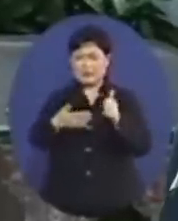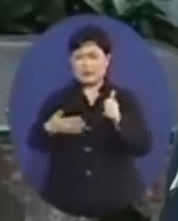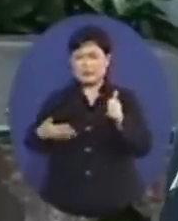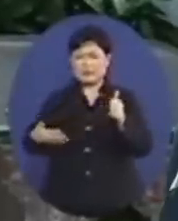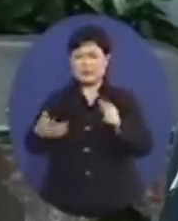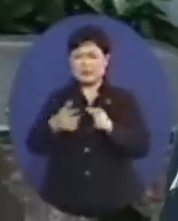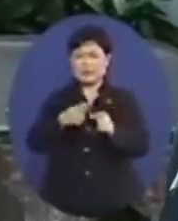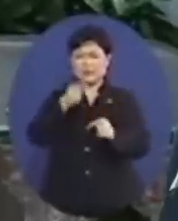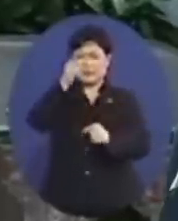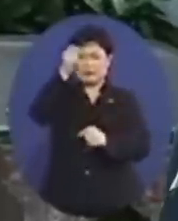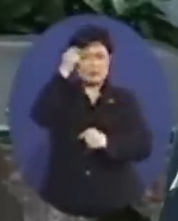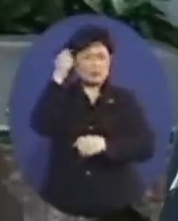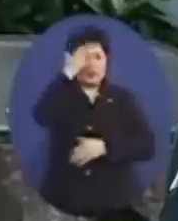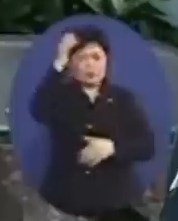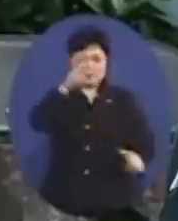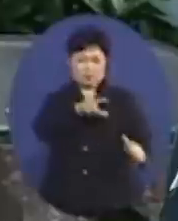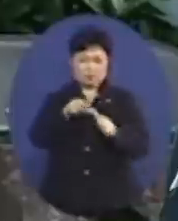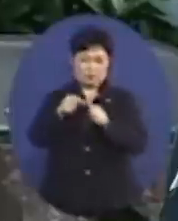영원 구원하셨으니